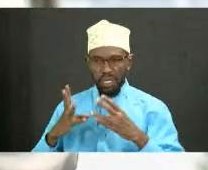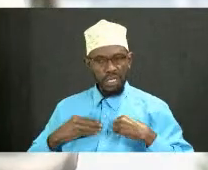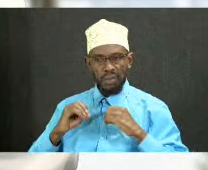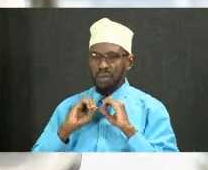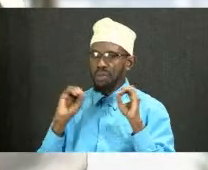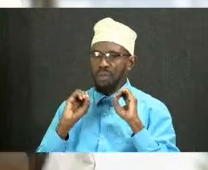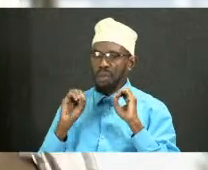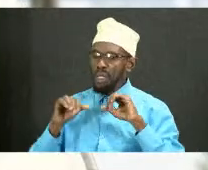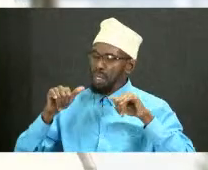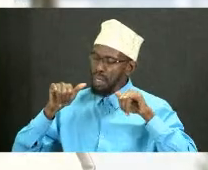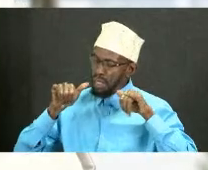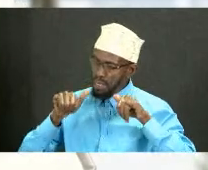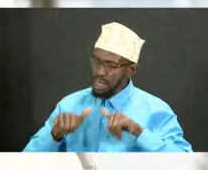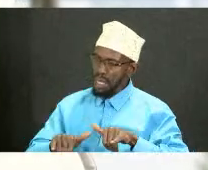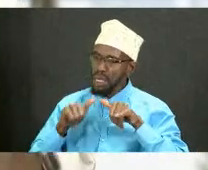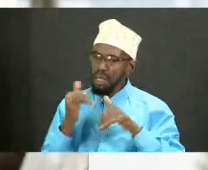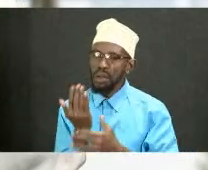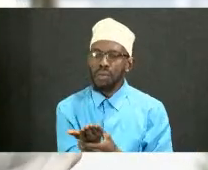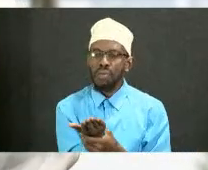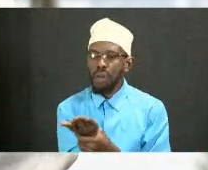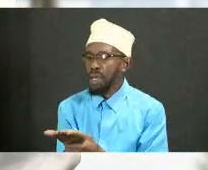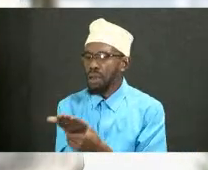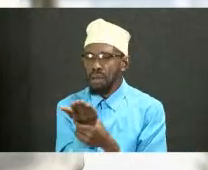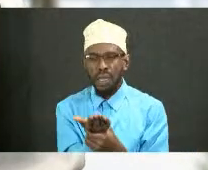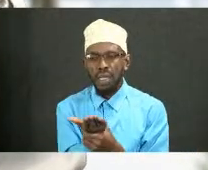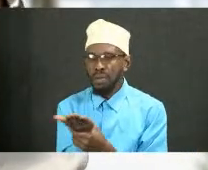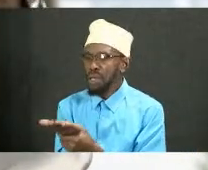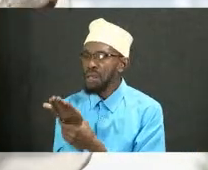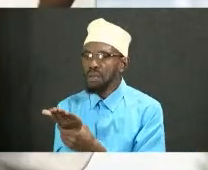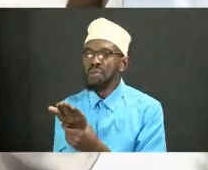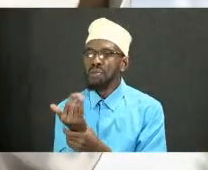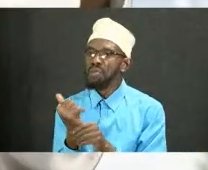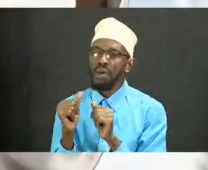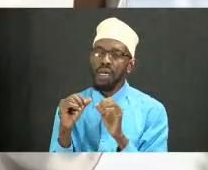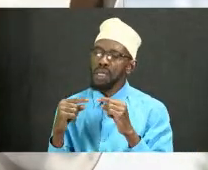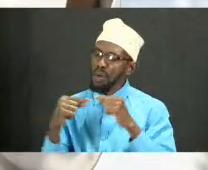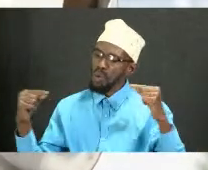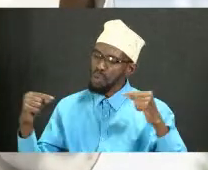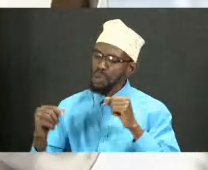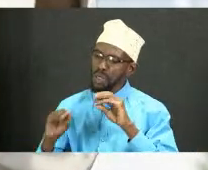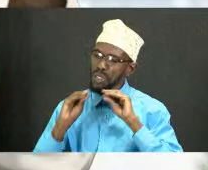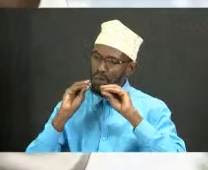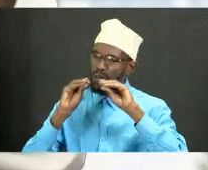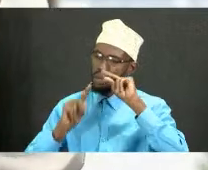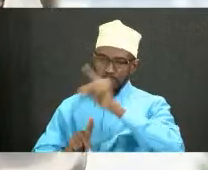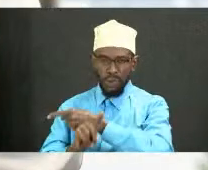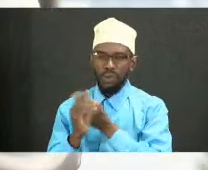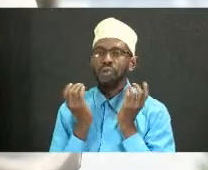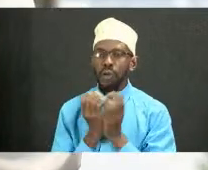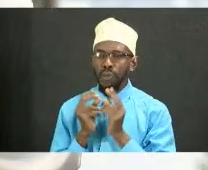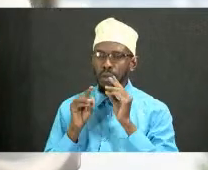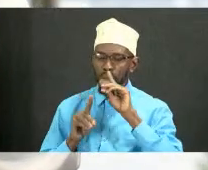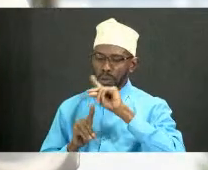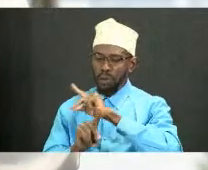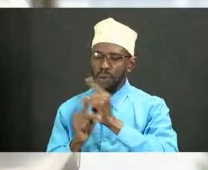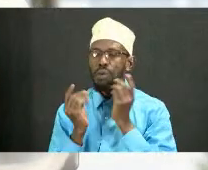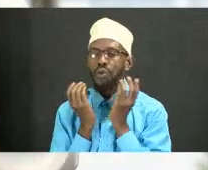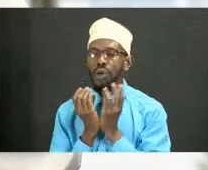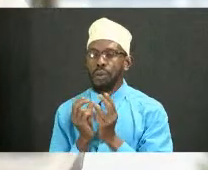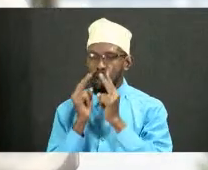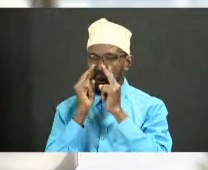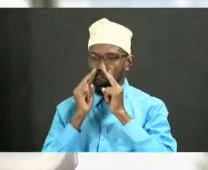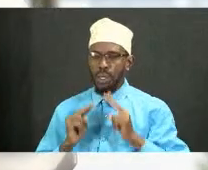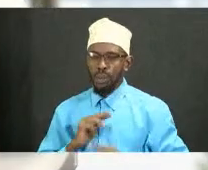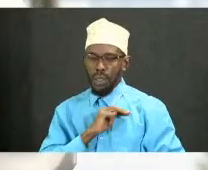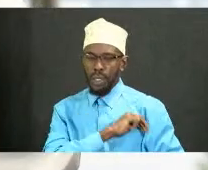ndio tutabakia ombaomba, ambayo ni kinyume na mafunzo ya Mtume Muhammad sallallahu alaihi wasallam. Mtume sallallahu alaihi wasallam